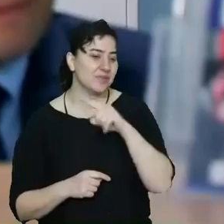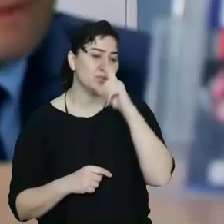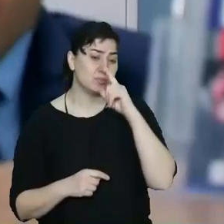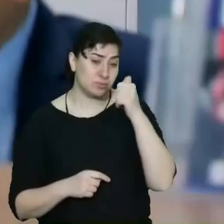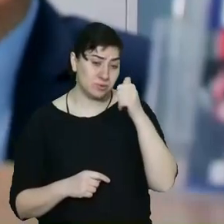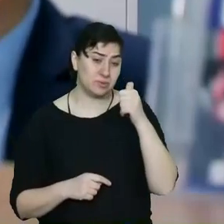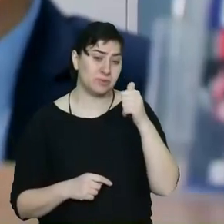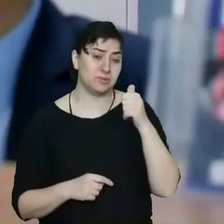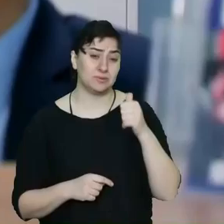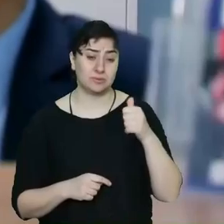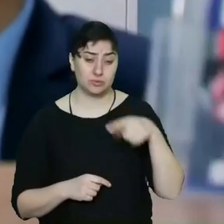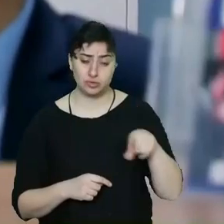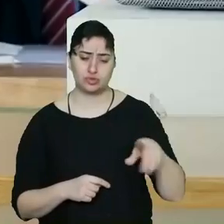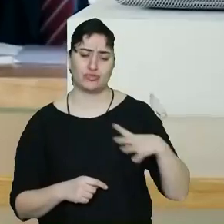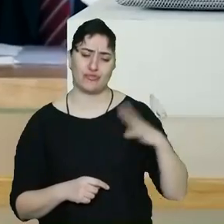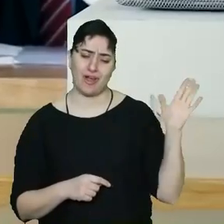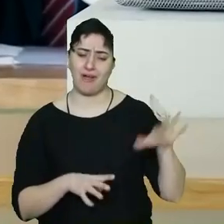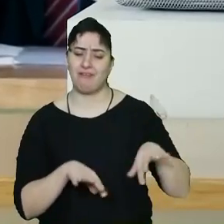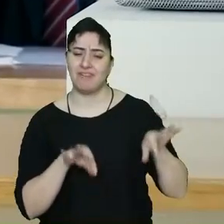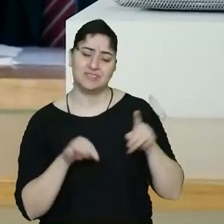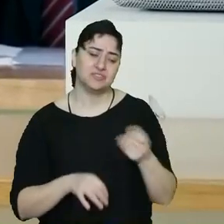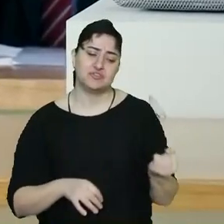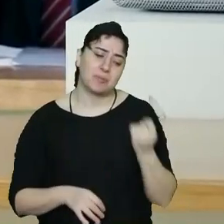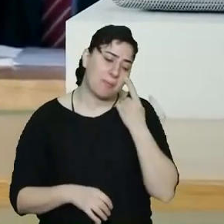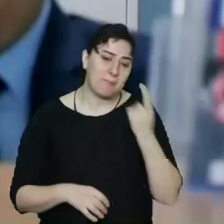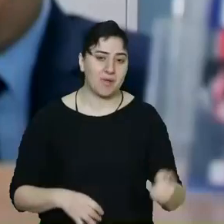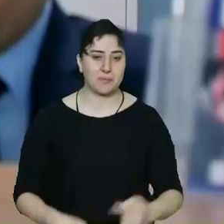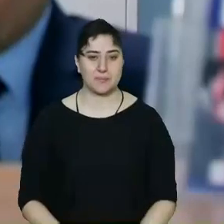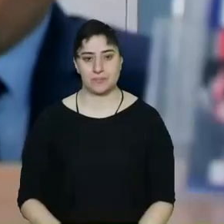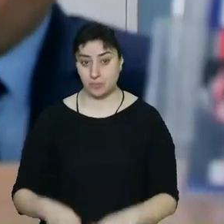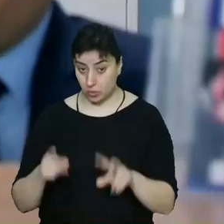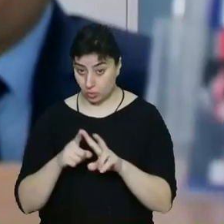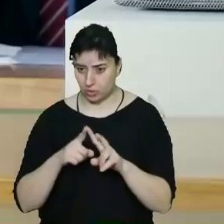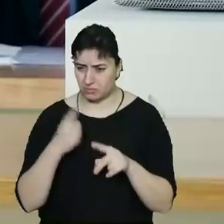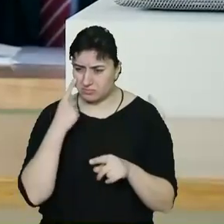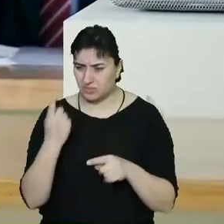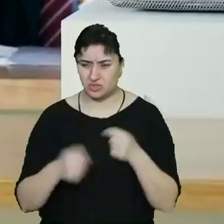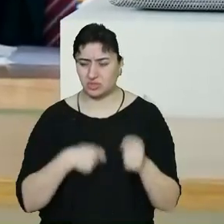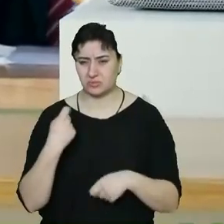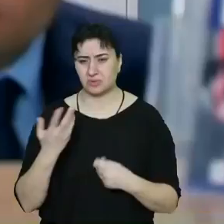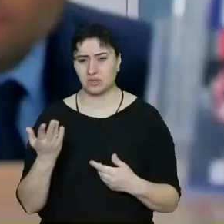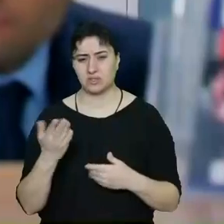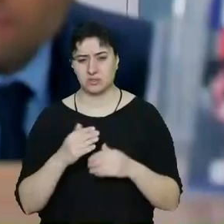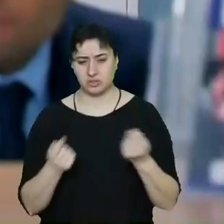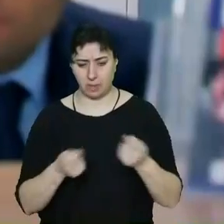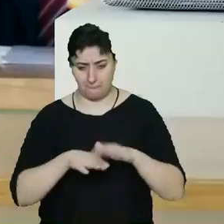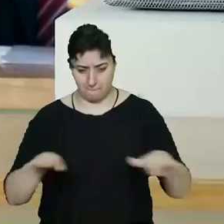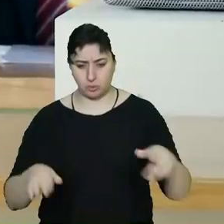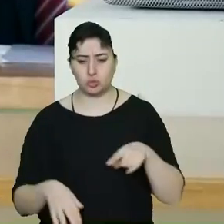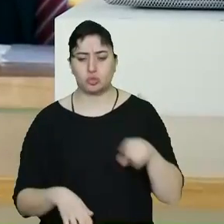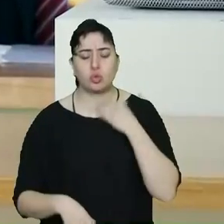Müdürüm, turşu vardır Aydoğan abinin çekmecesinde. Nurhan, ne saçmalıyorsun ya? Çalışma masasında turşu mu